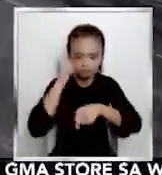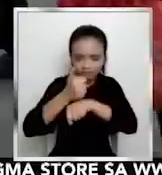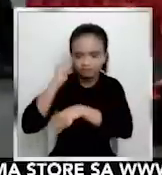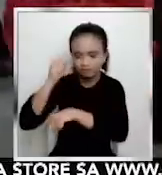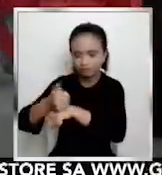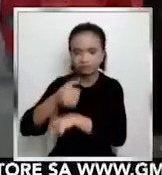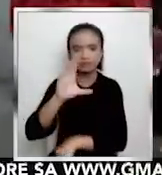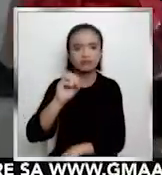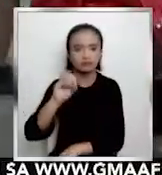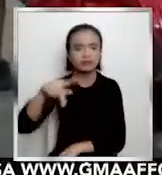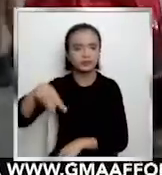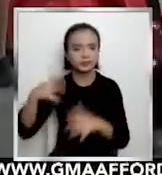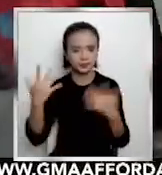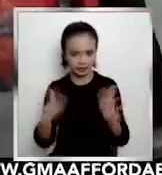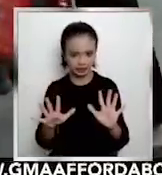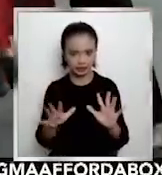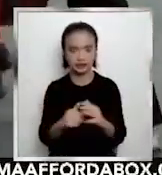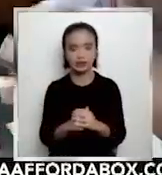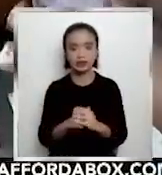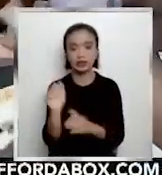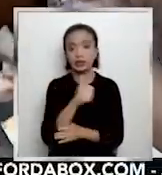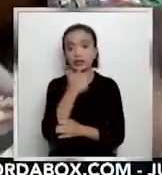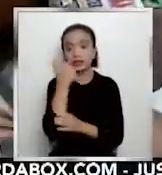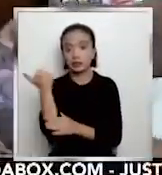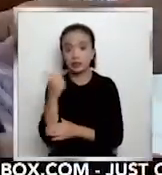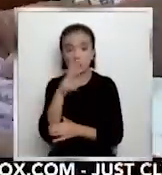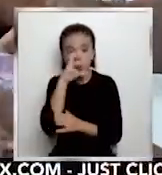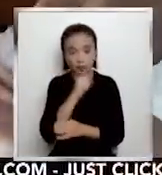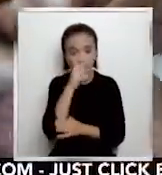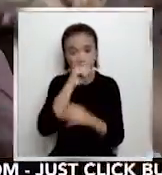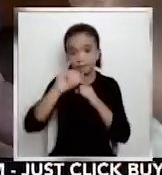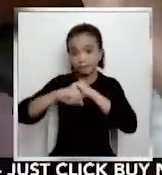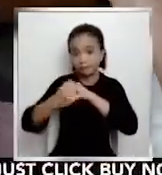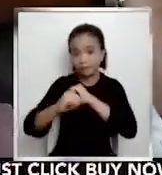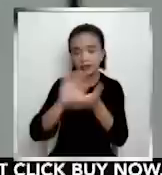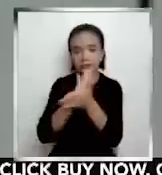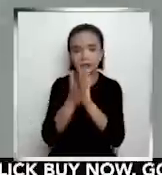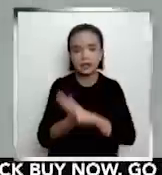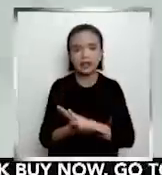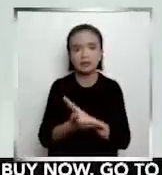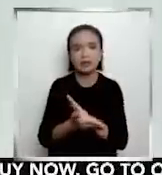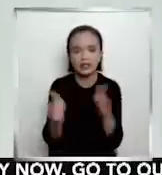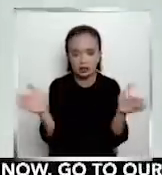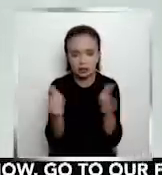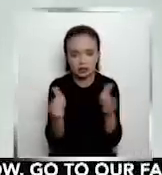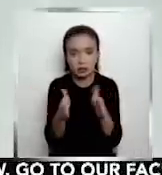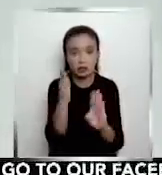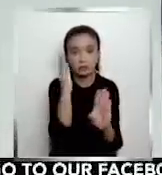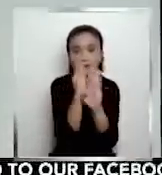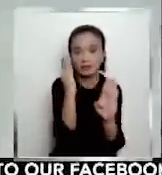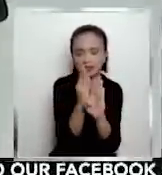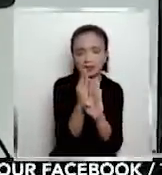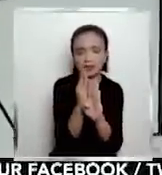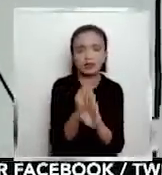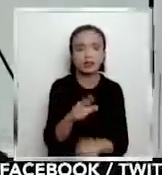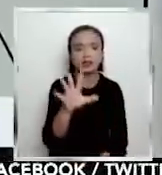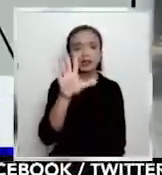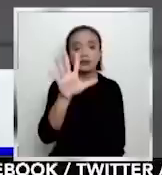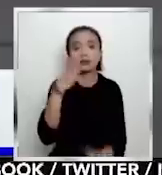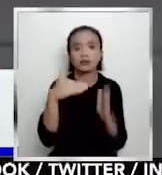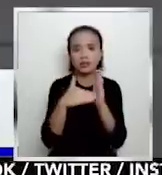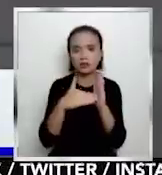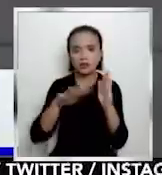korporasyon. Ang mga tradisyonal na jeep na ginawa ng mga modern jeep o minibus talaga ay nasa lampas 5,000 na sa buong